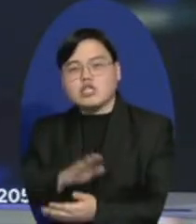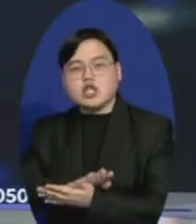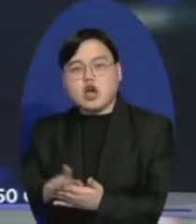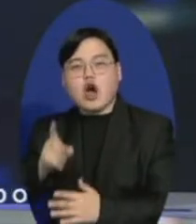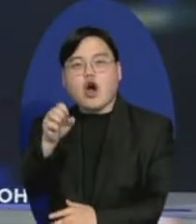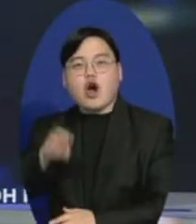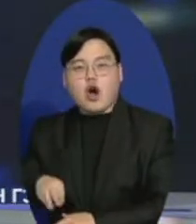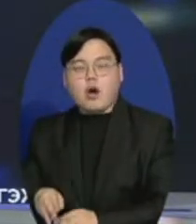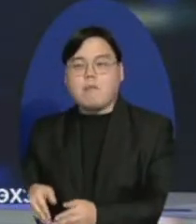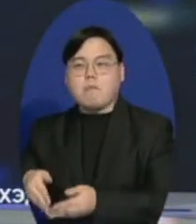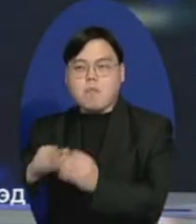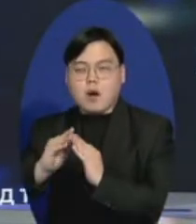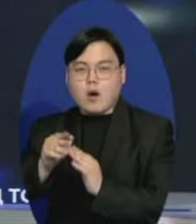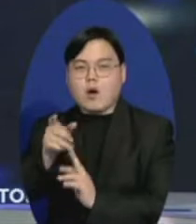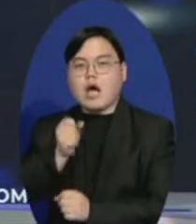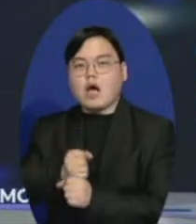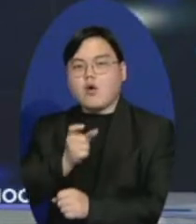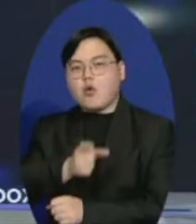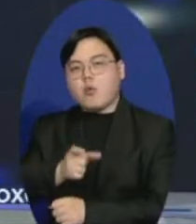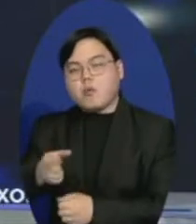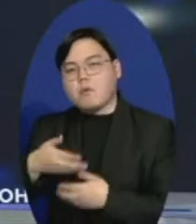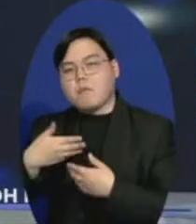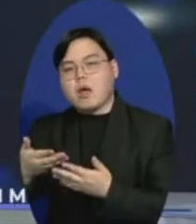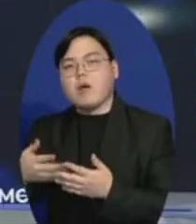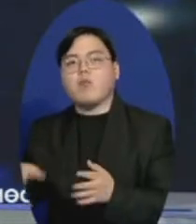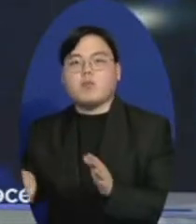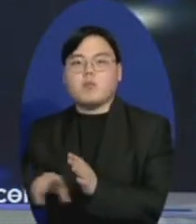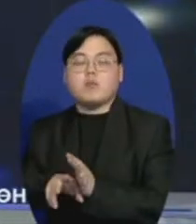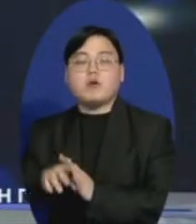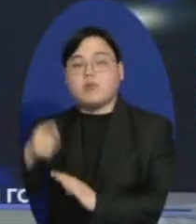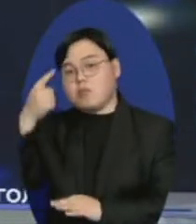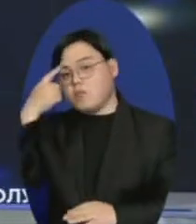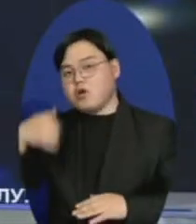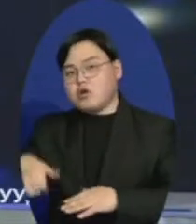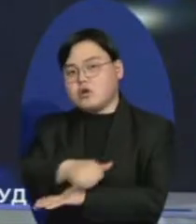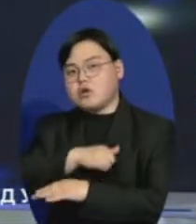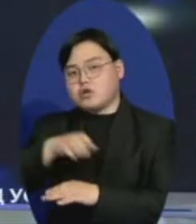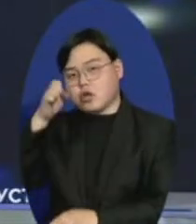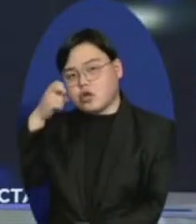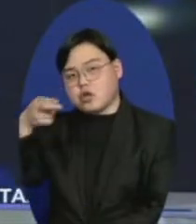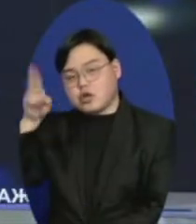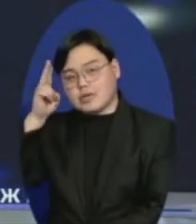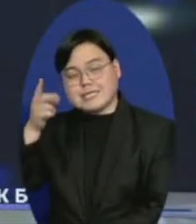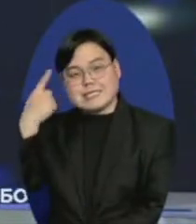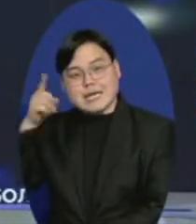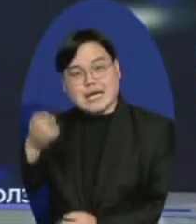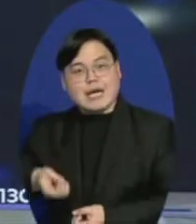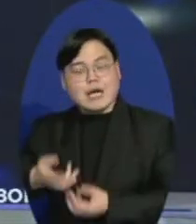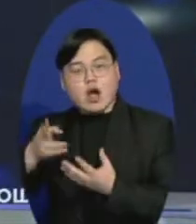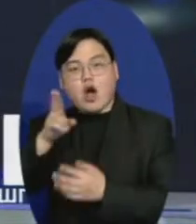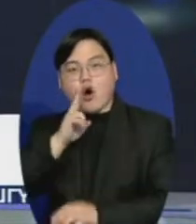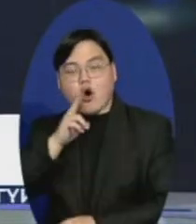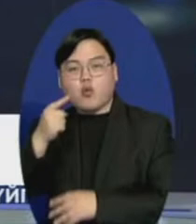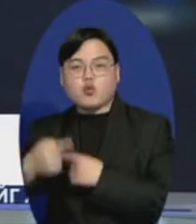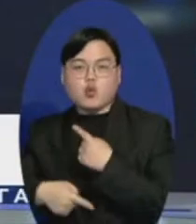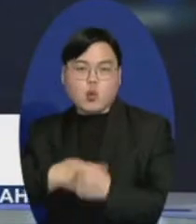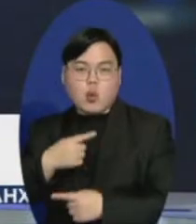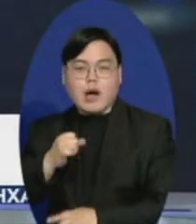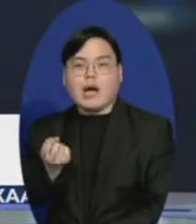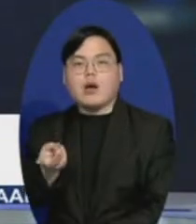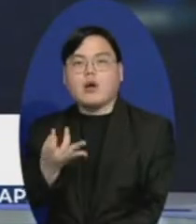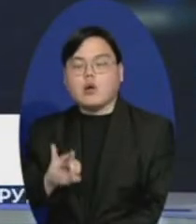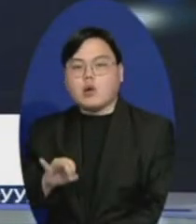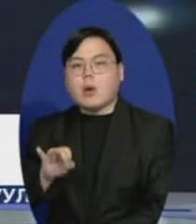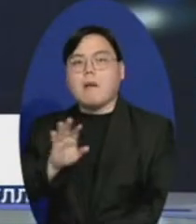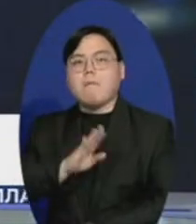бүс нутагт олон хүнийг ажлын байраар хангах боломж байна. Тиймээс Монгол Улсын ерөнхийлөгчийн санаачлан хэрэгжүүлж байгаа хүнсний хангамж аюулгүй байдал үндэсний